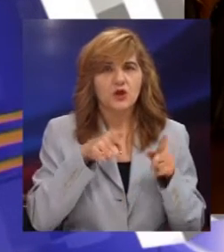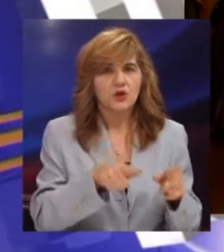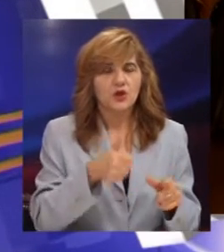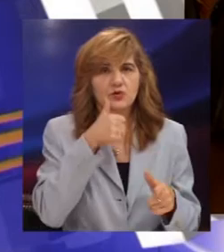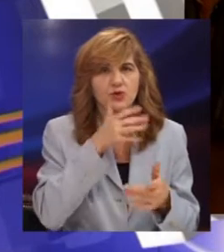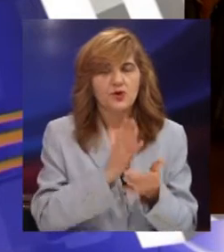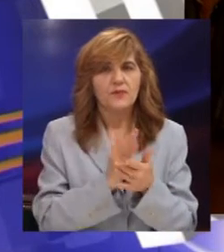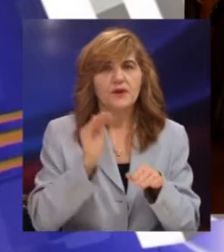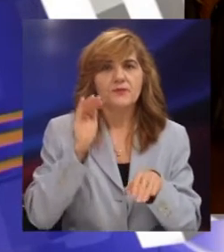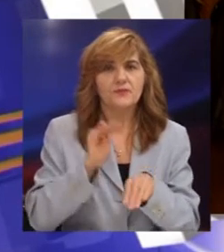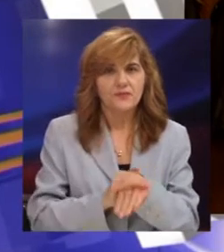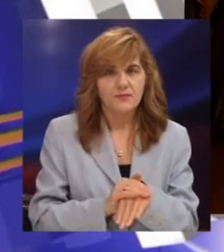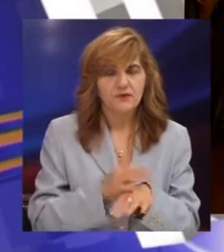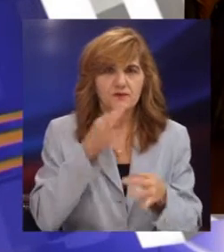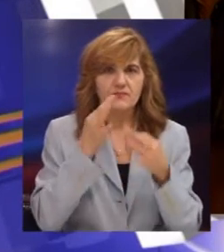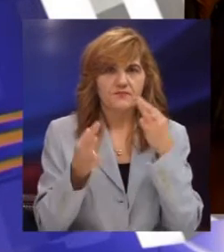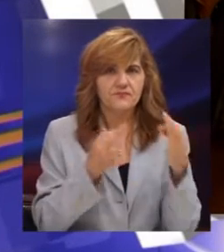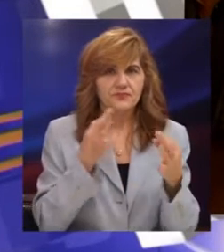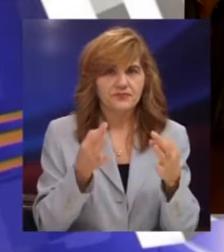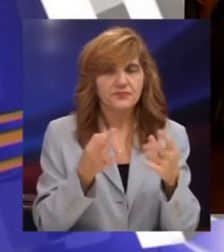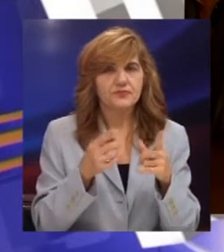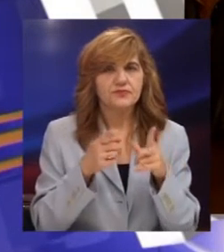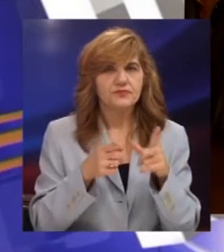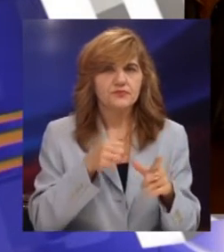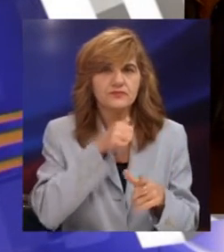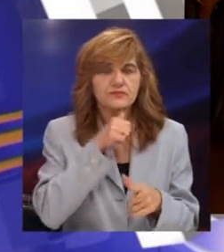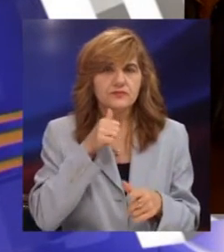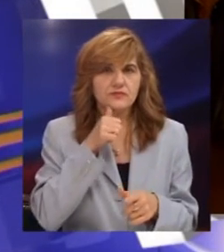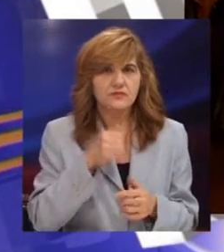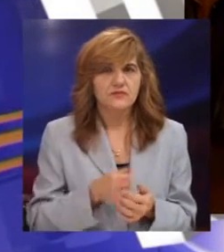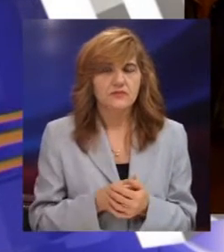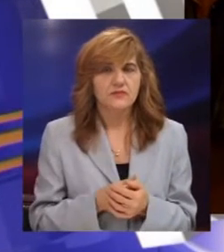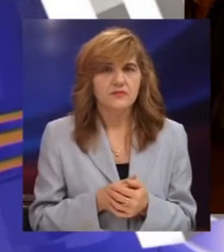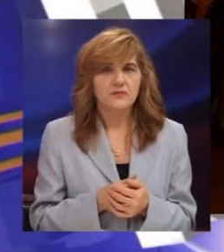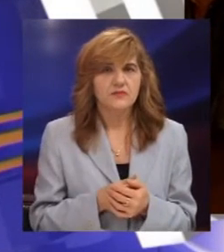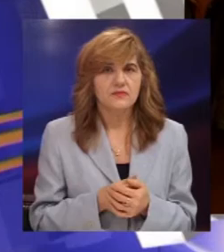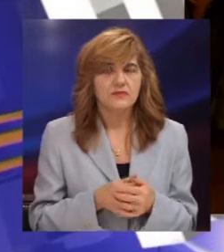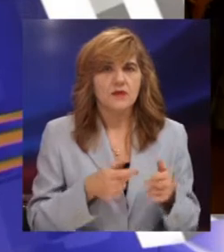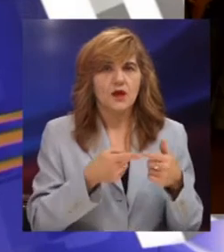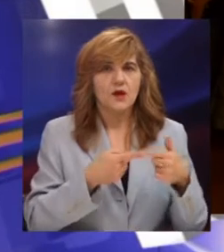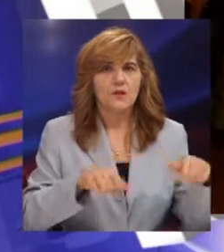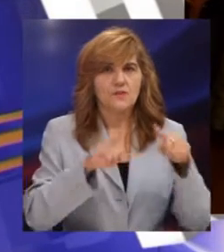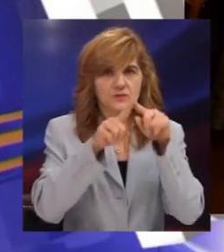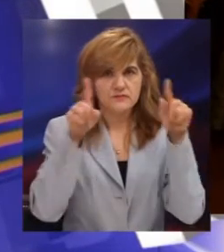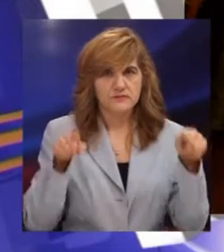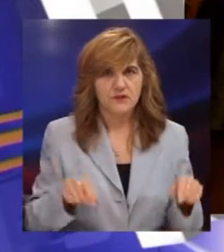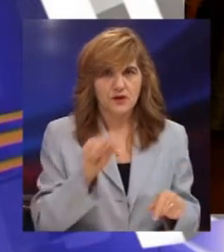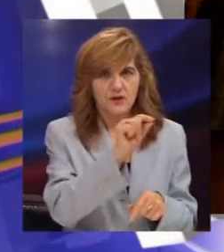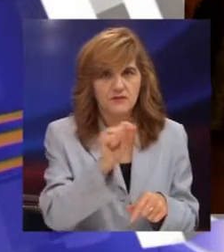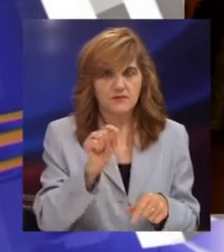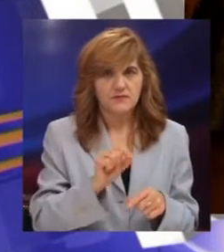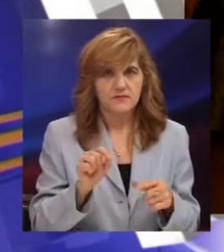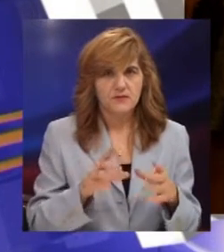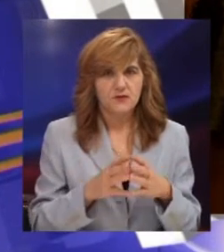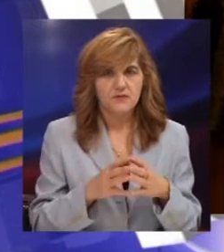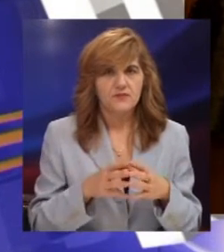smo tokom istraživanja primetili? Pre svega neki osnovni fakti tiču se toga da je na posebne biračke spiskove